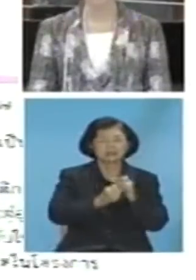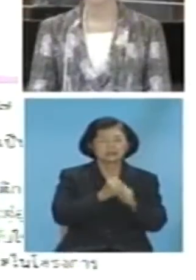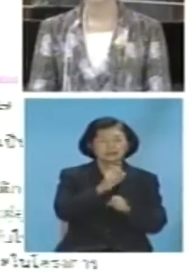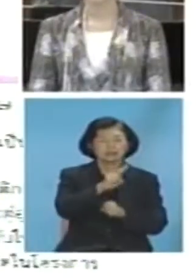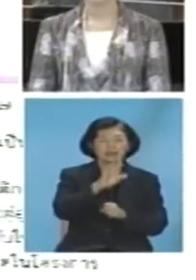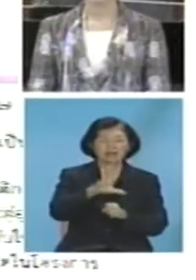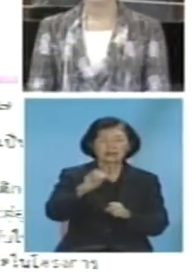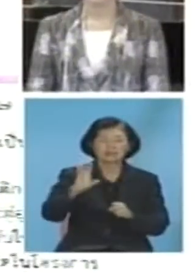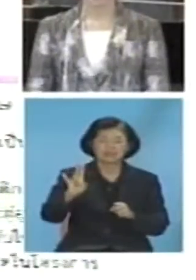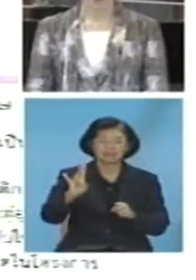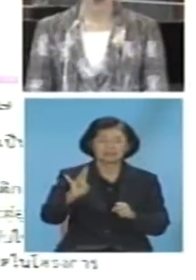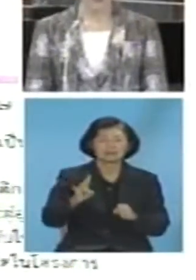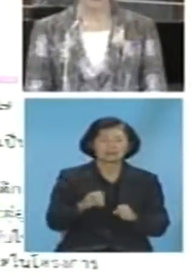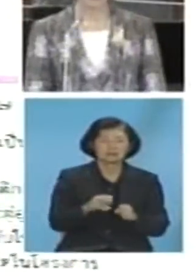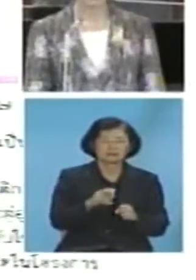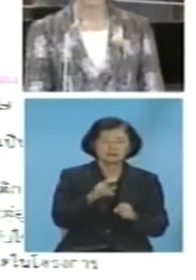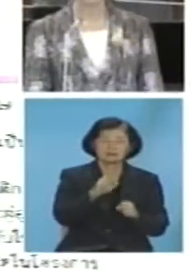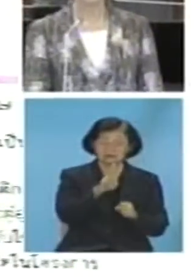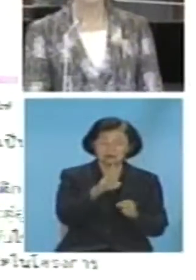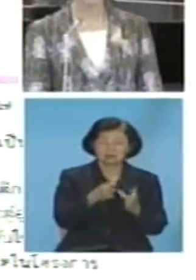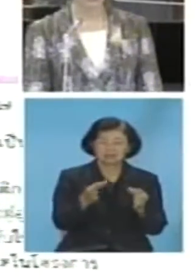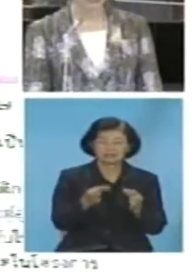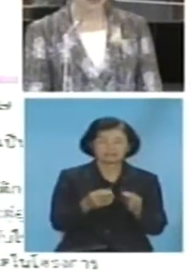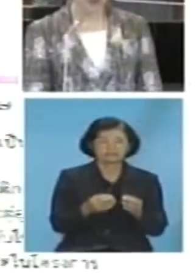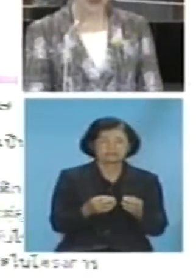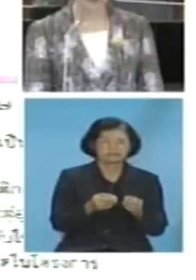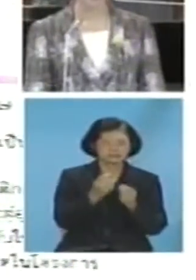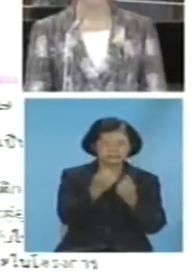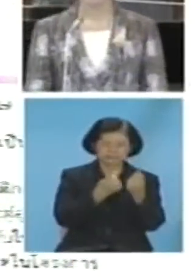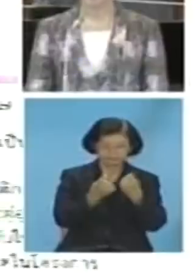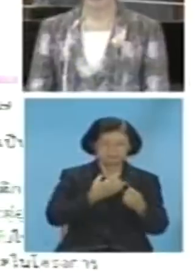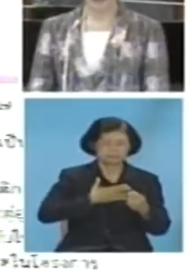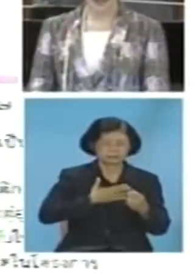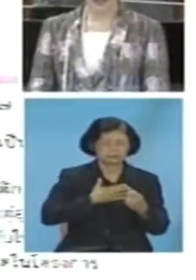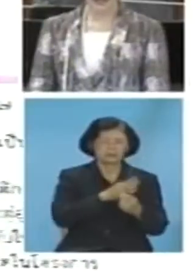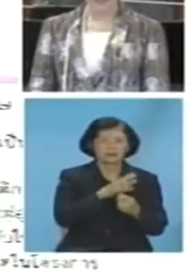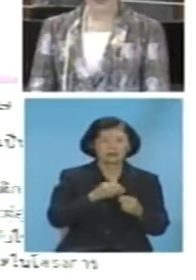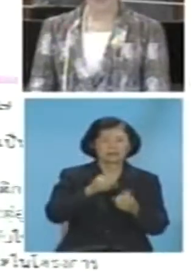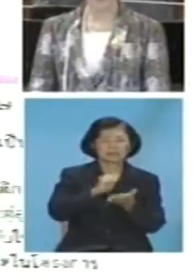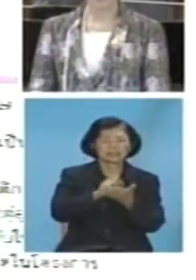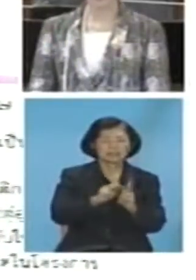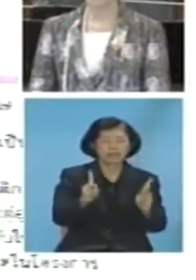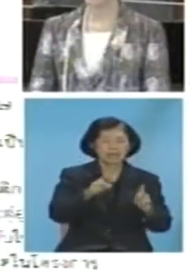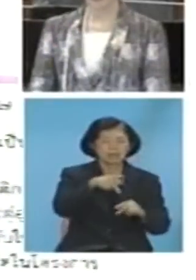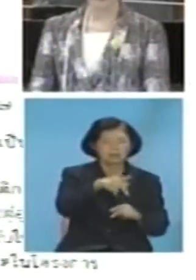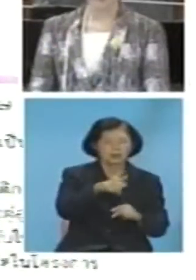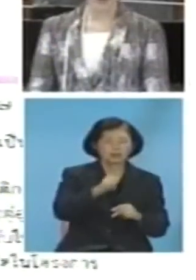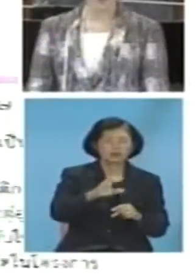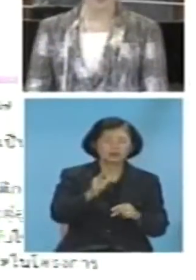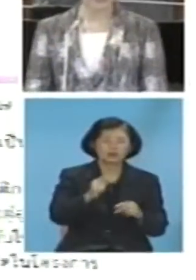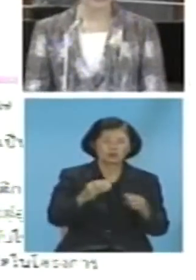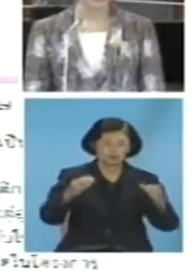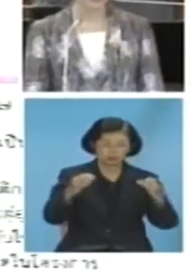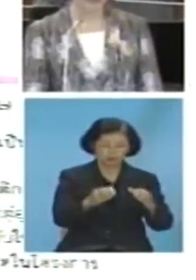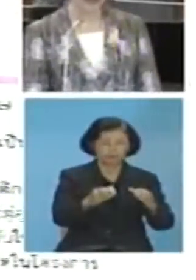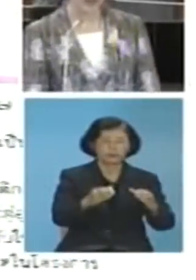31 มกราคม 2557 2เรื่องด้วยกันค่ะในเรื่องของการไต่สวนดิฉันและการตั้งคณะกรรมการปปช.ทั้งคณะเป็นองค์